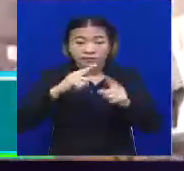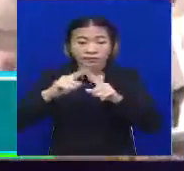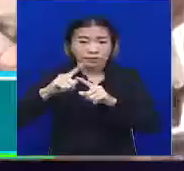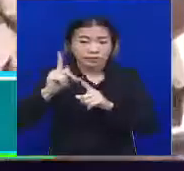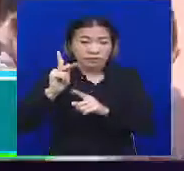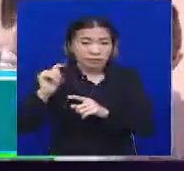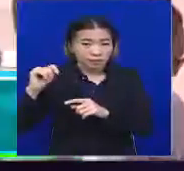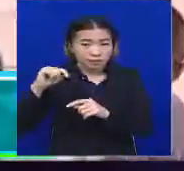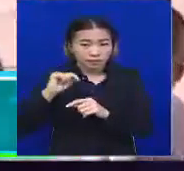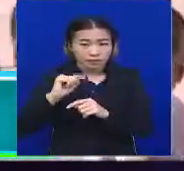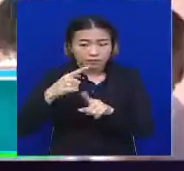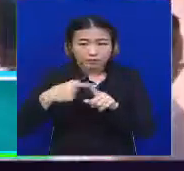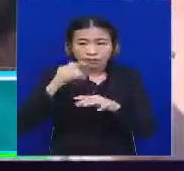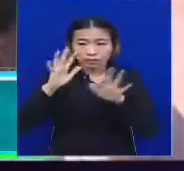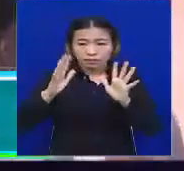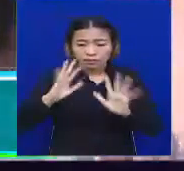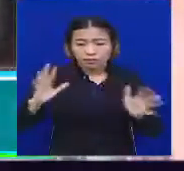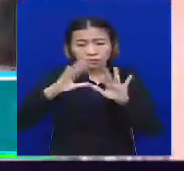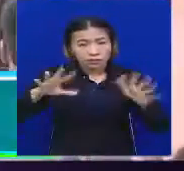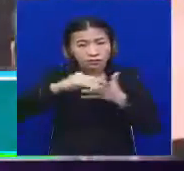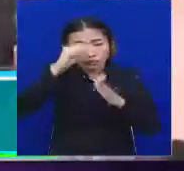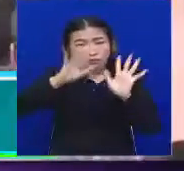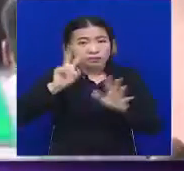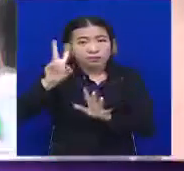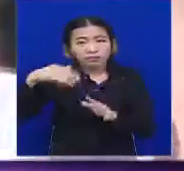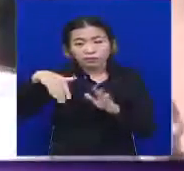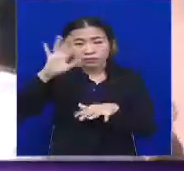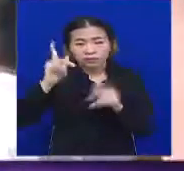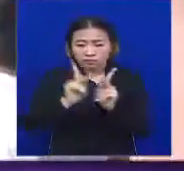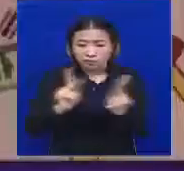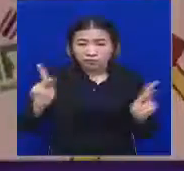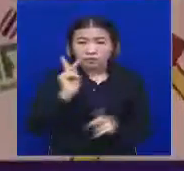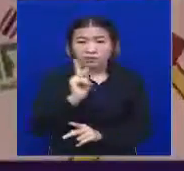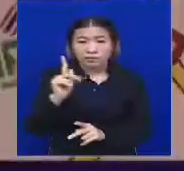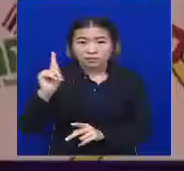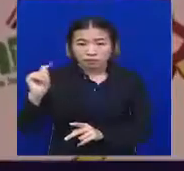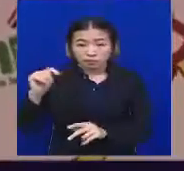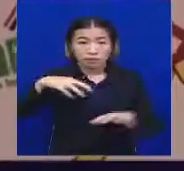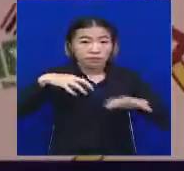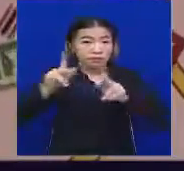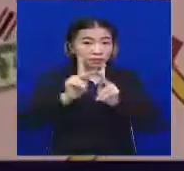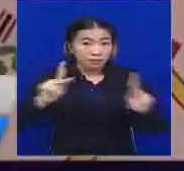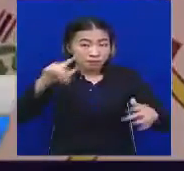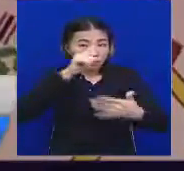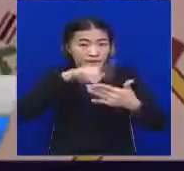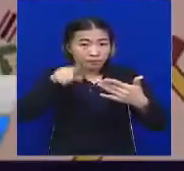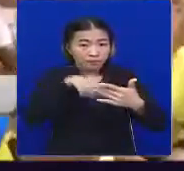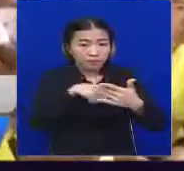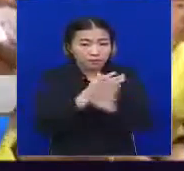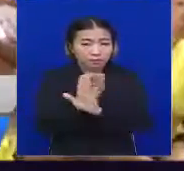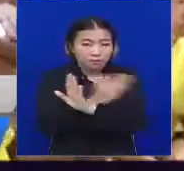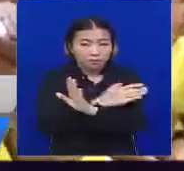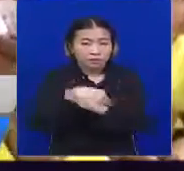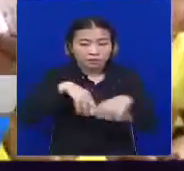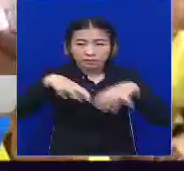ที่1ถึง6มีนักเรียนกว่า 2,000 คนซึ่งคณะกรรมการการเลือกตั้งประจำจังหวัดอุทัยธานีนำโดยพันตำรวจโทหญิงเกณิกาส